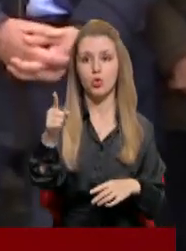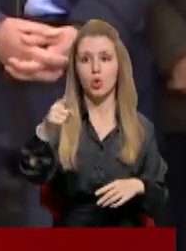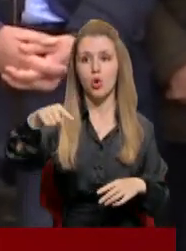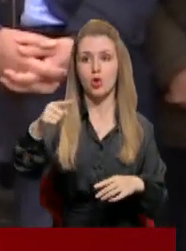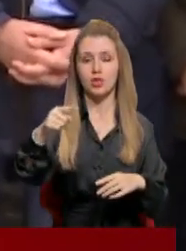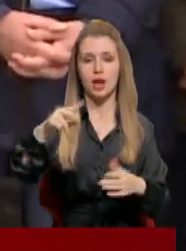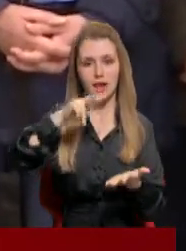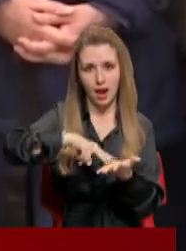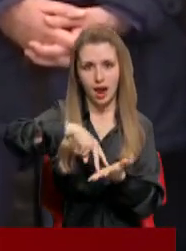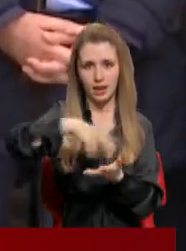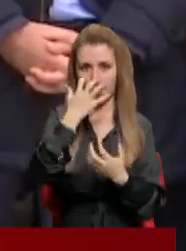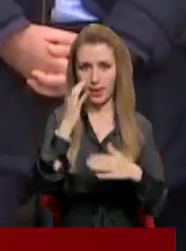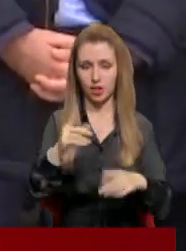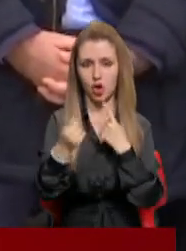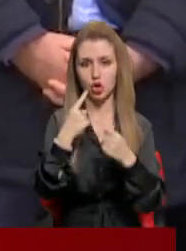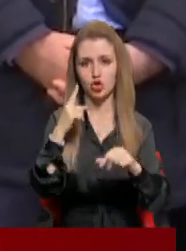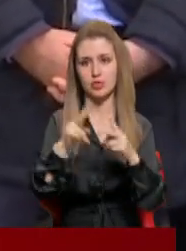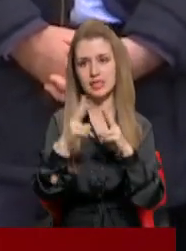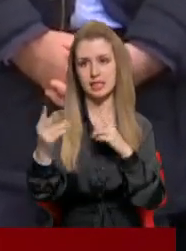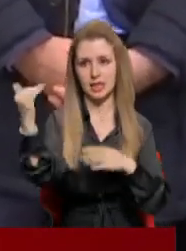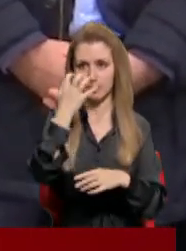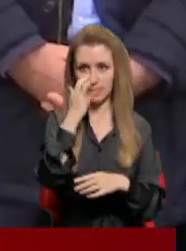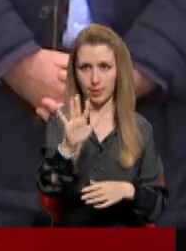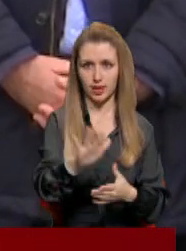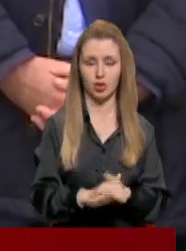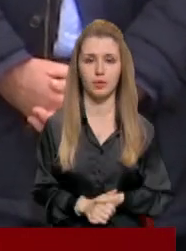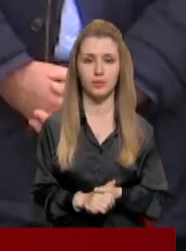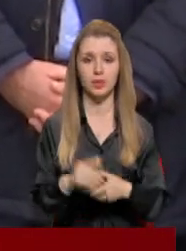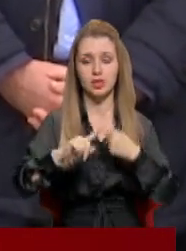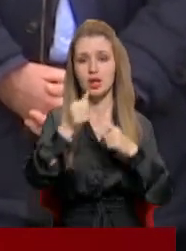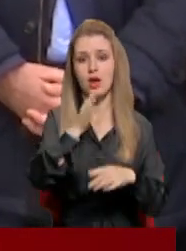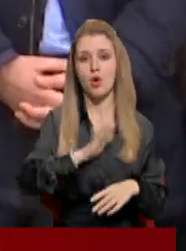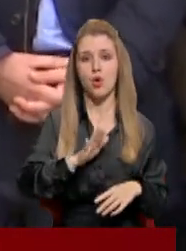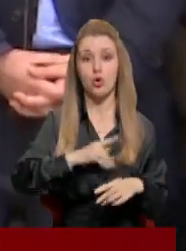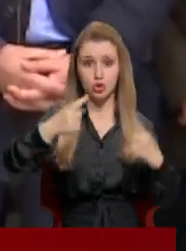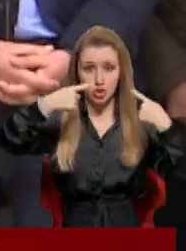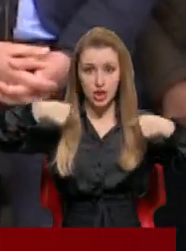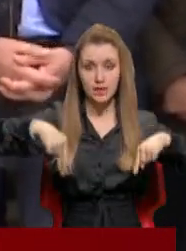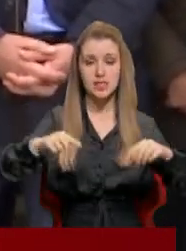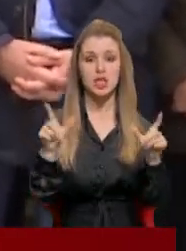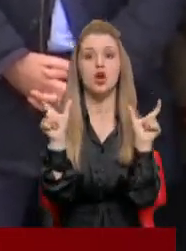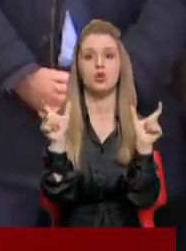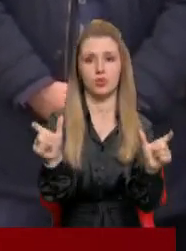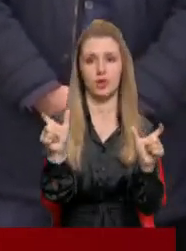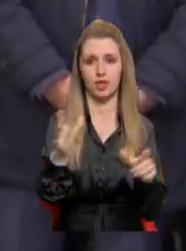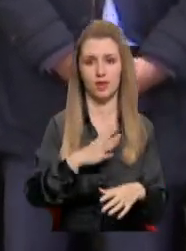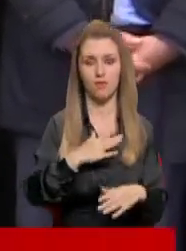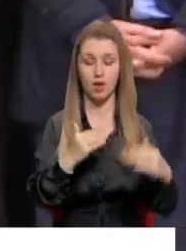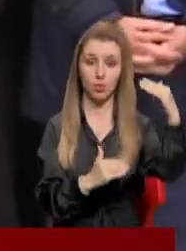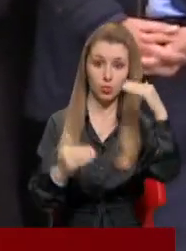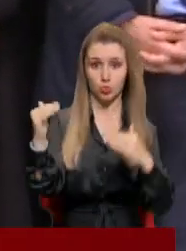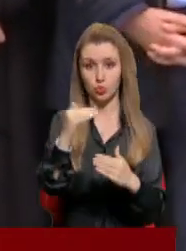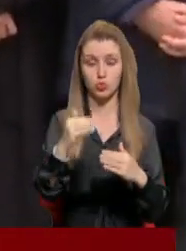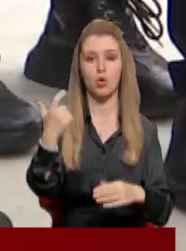onlar gibi ayakta konuşma sırasının kendisine gelmesi bekleniyor. Kemal Kılıçdaroğlu'nun çevresinde güvenlik tedbirleri ise üst